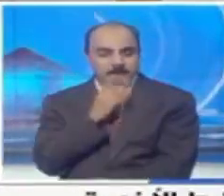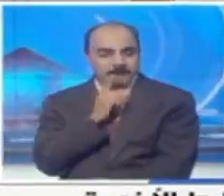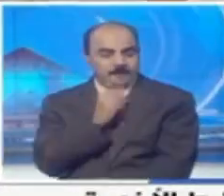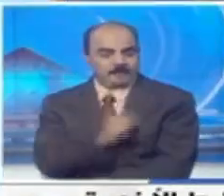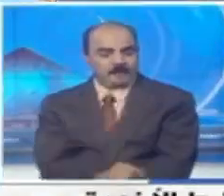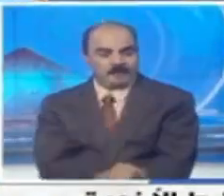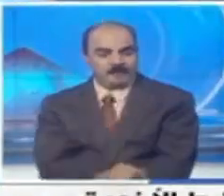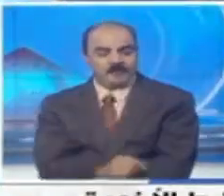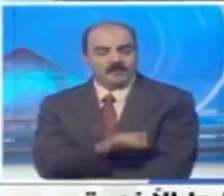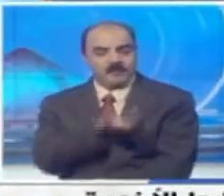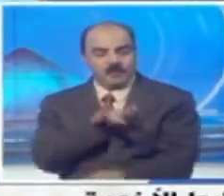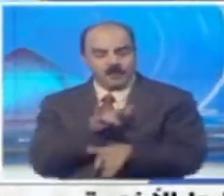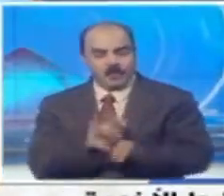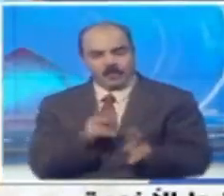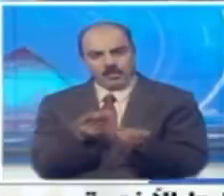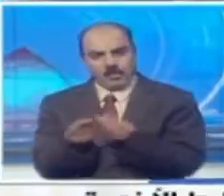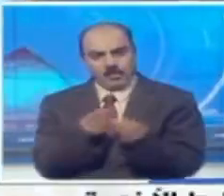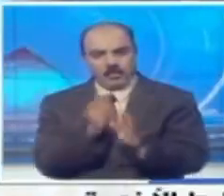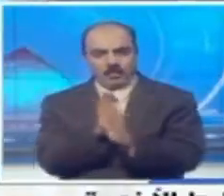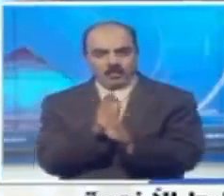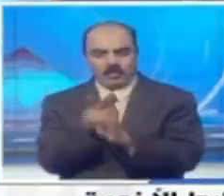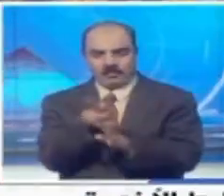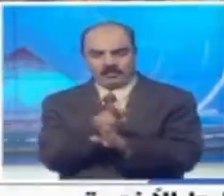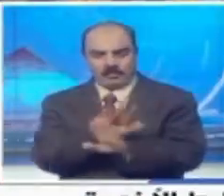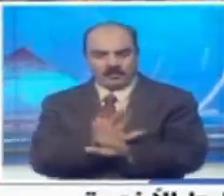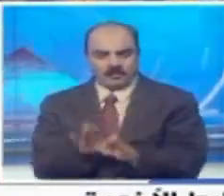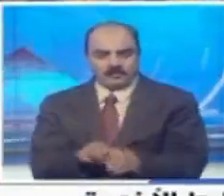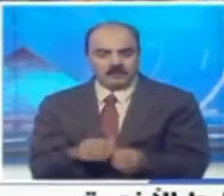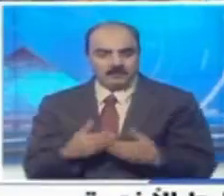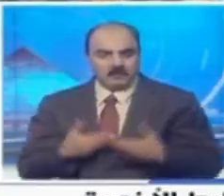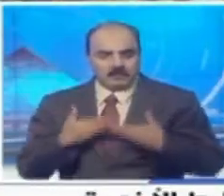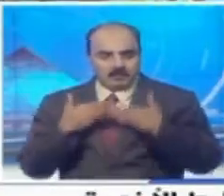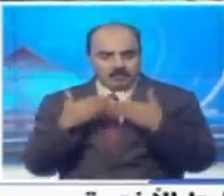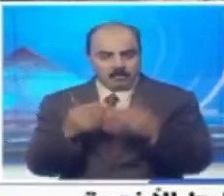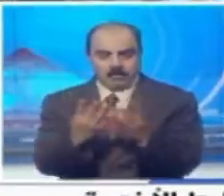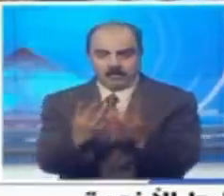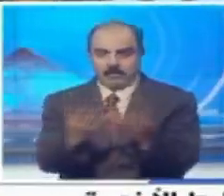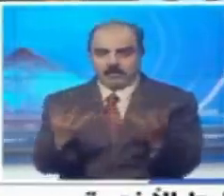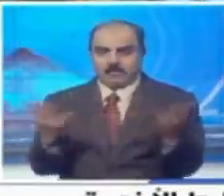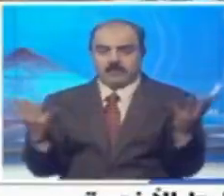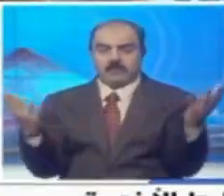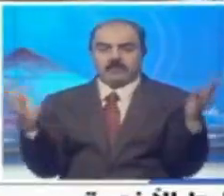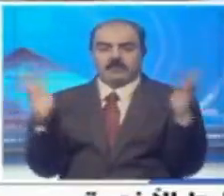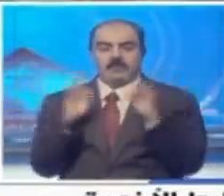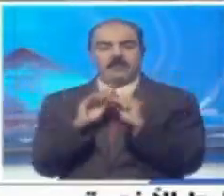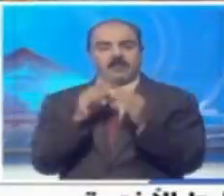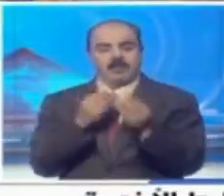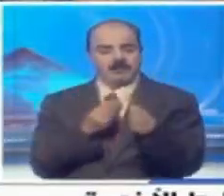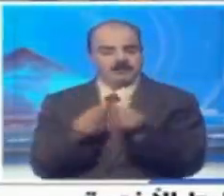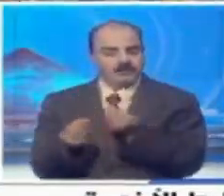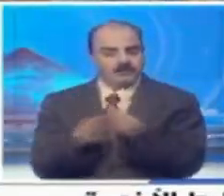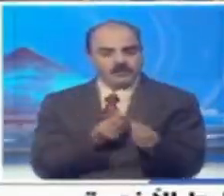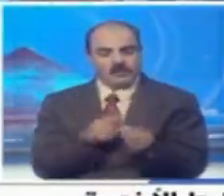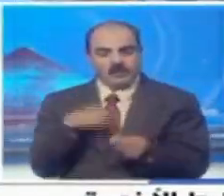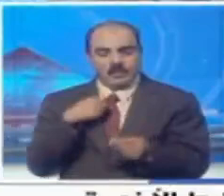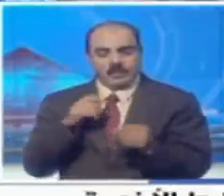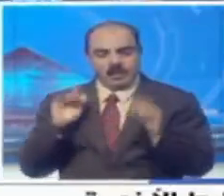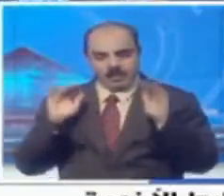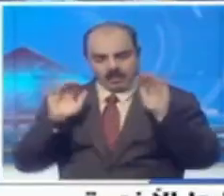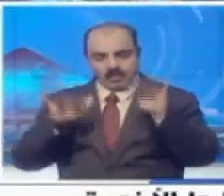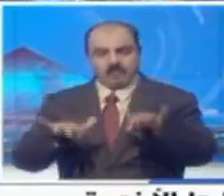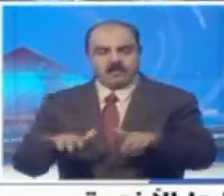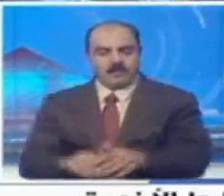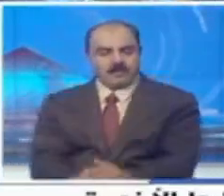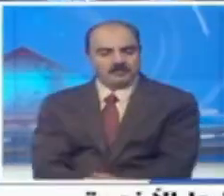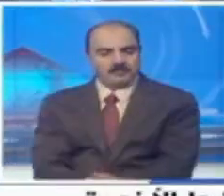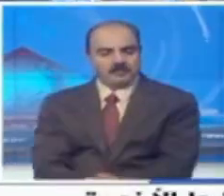تميم بن حمد عقدا مباحثات منفردة أعقبتها جلسة مباحثات موسعة ضمت